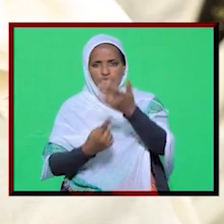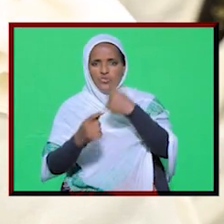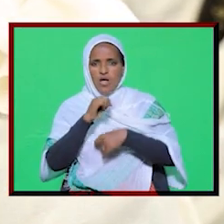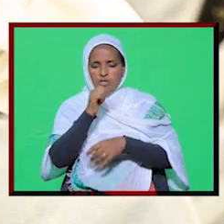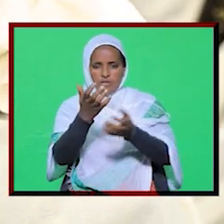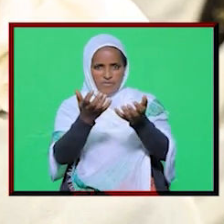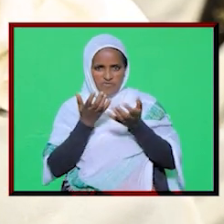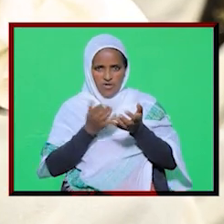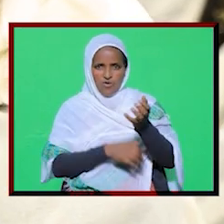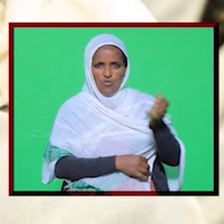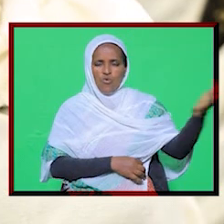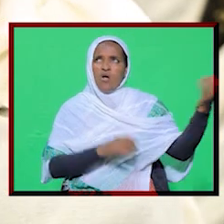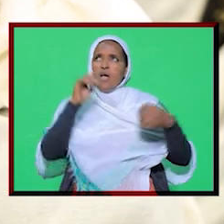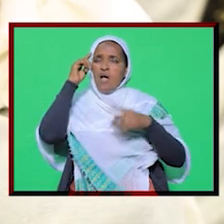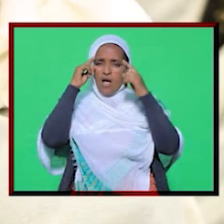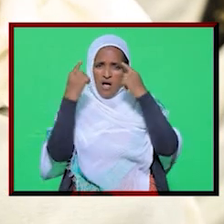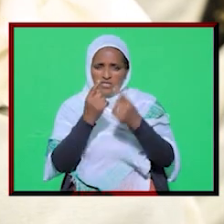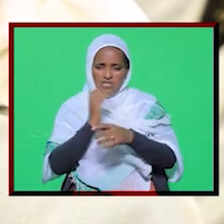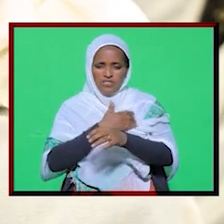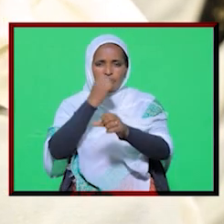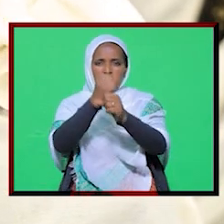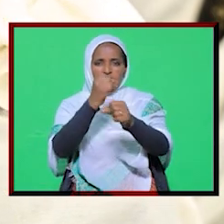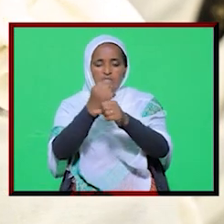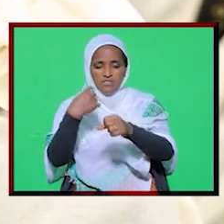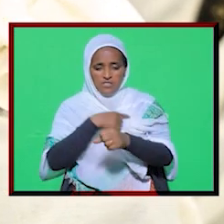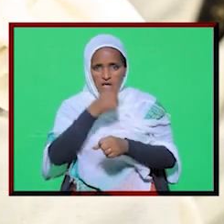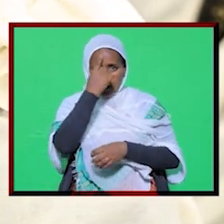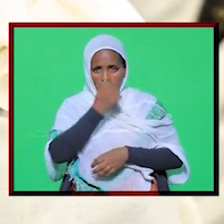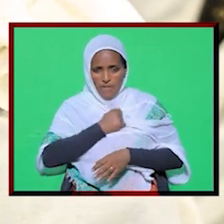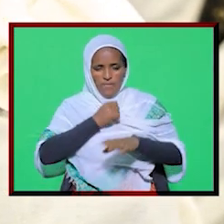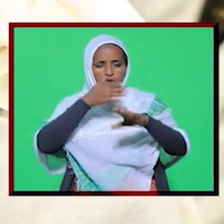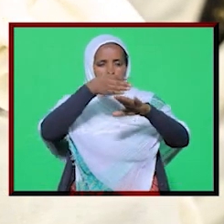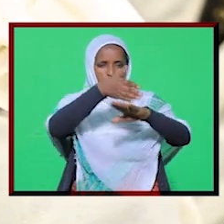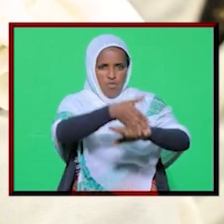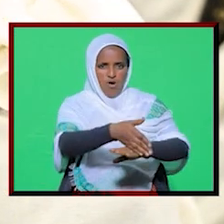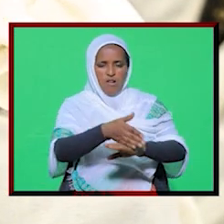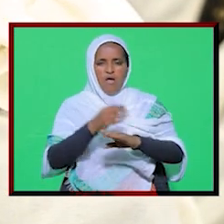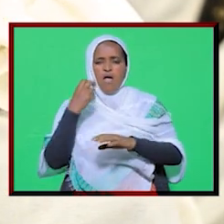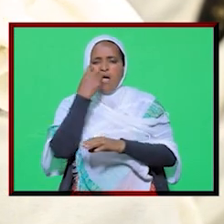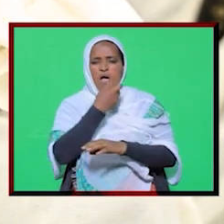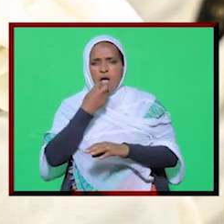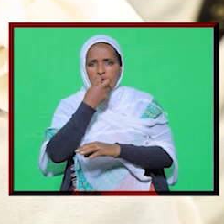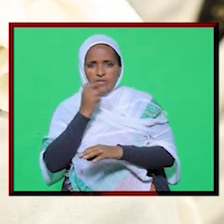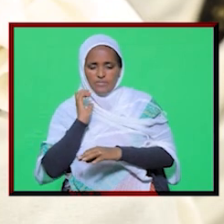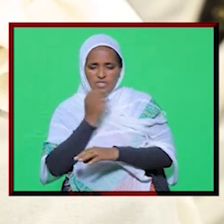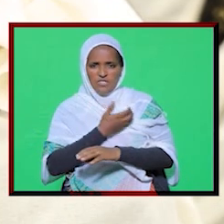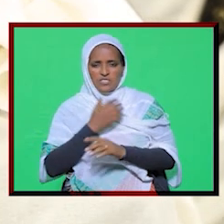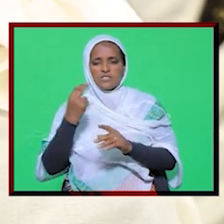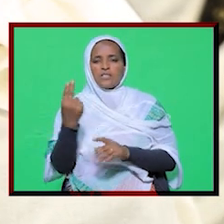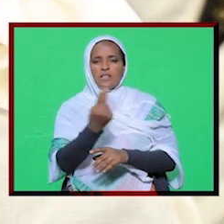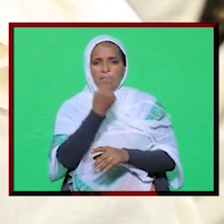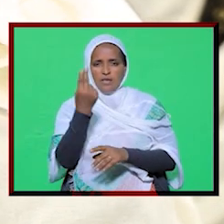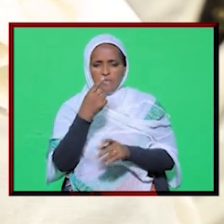አይደለም የሚፈልገው። ኃጢአታችንን መስራታችንን ካመንን በኋላ አንደበታችንን